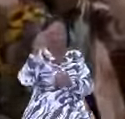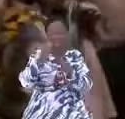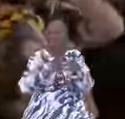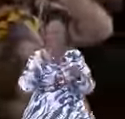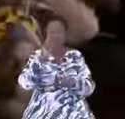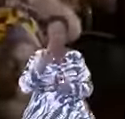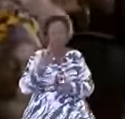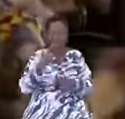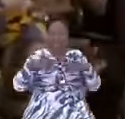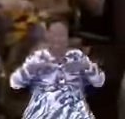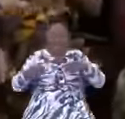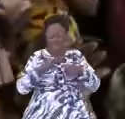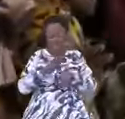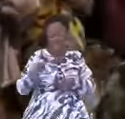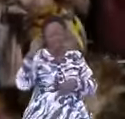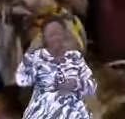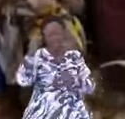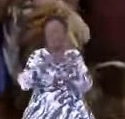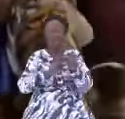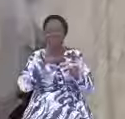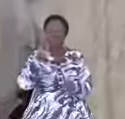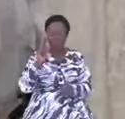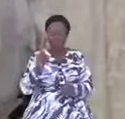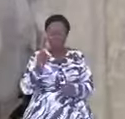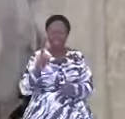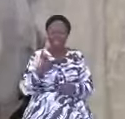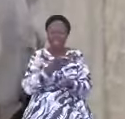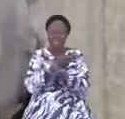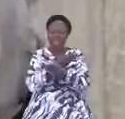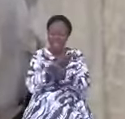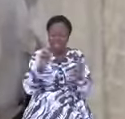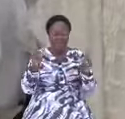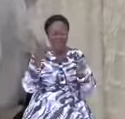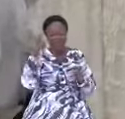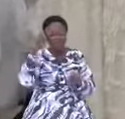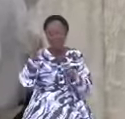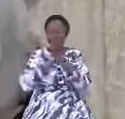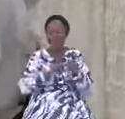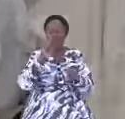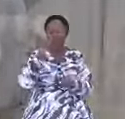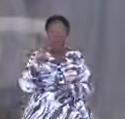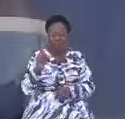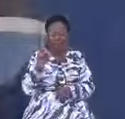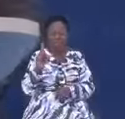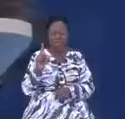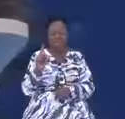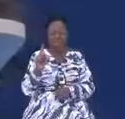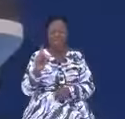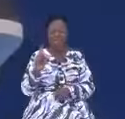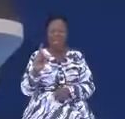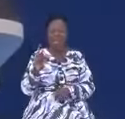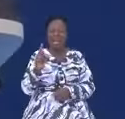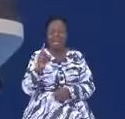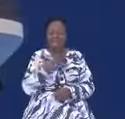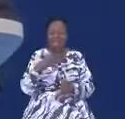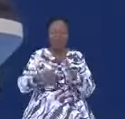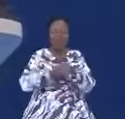châtain délivrance bouche atteint confirme le aux nobles j'ai eu